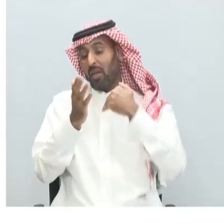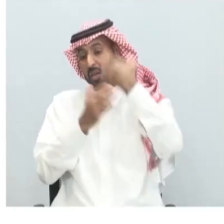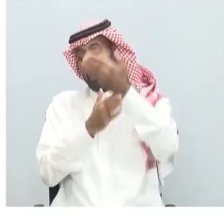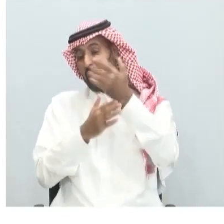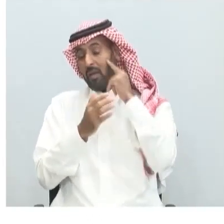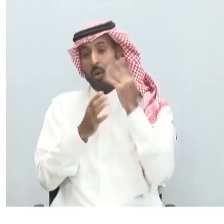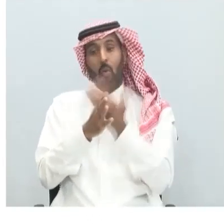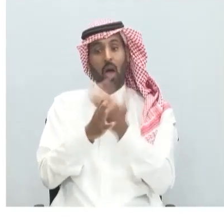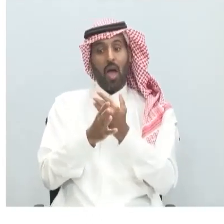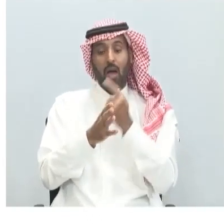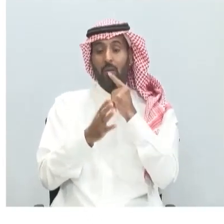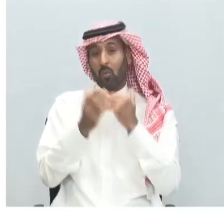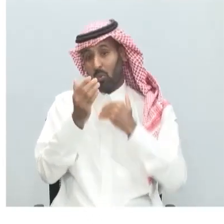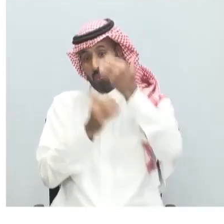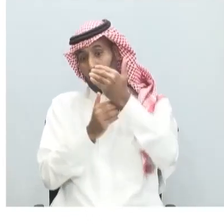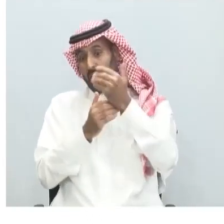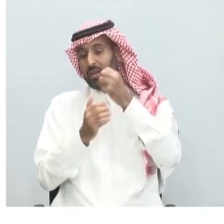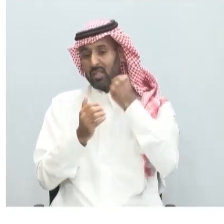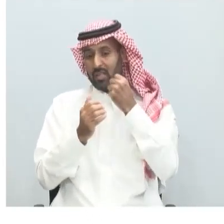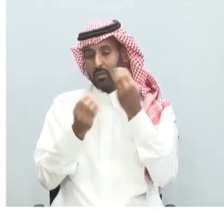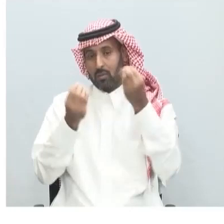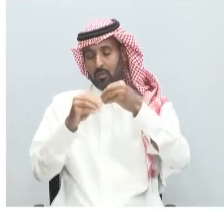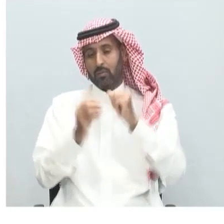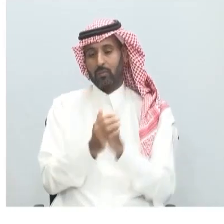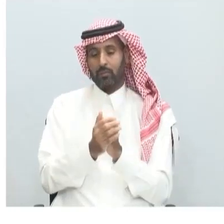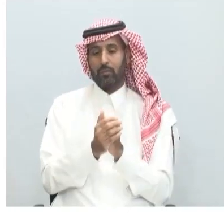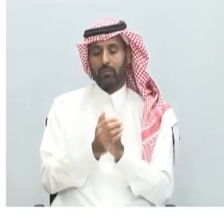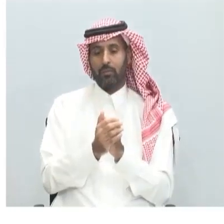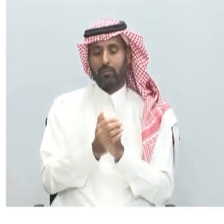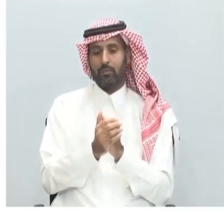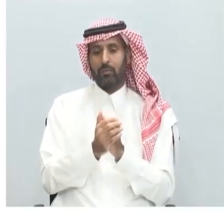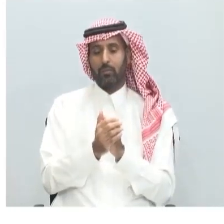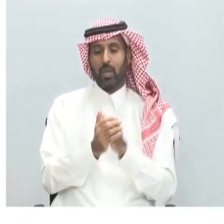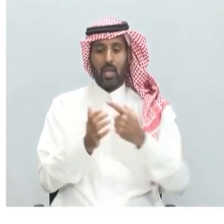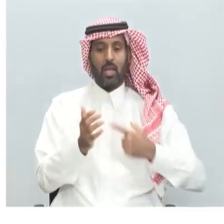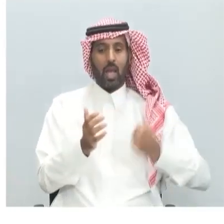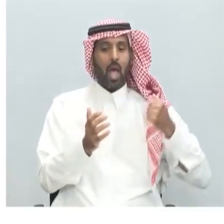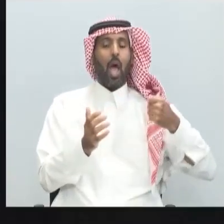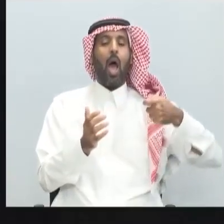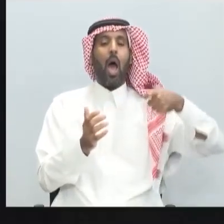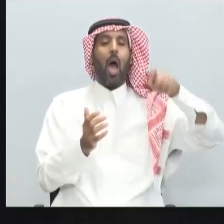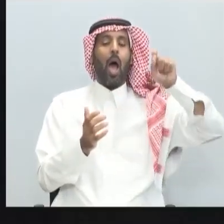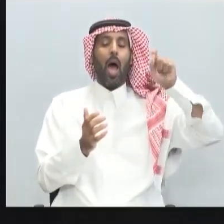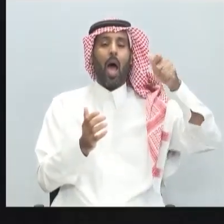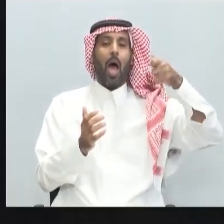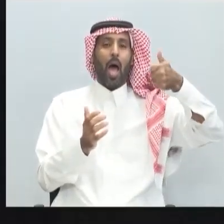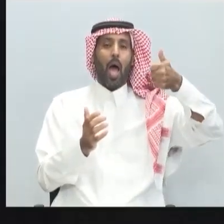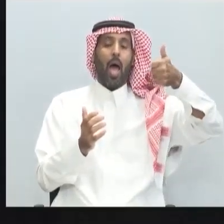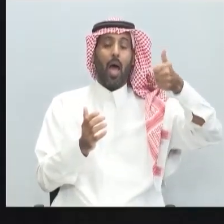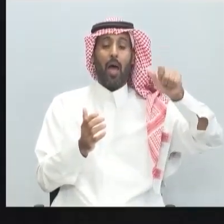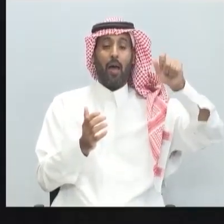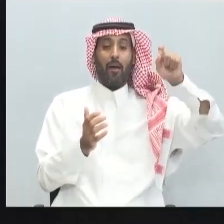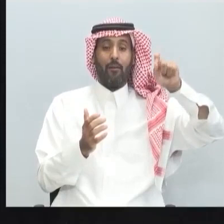الجواب لانه يعلوه في الطاقه اسم افضل ما هو افضل هو